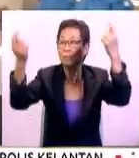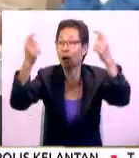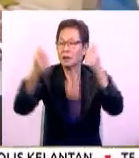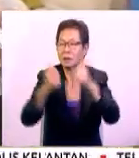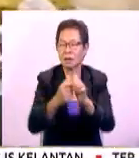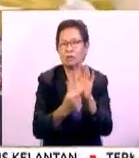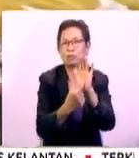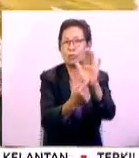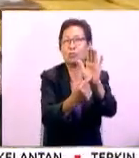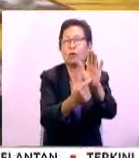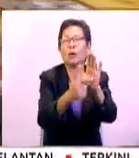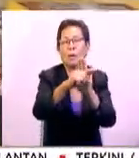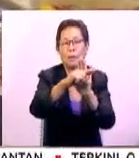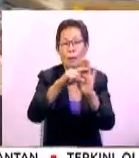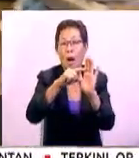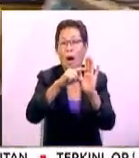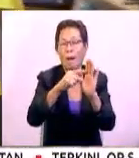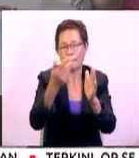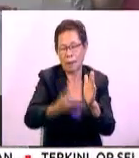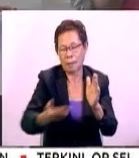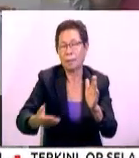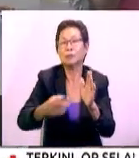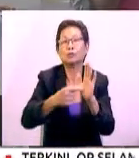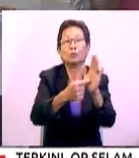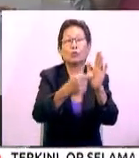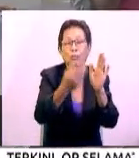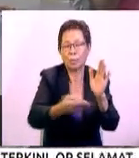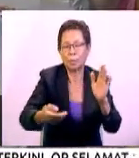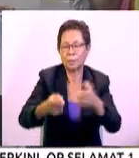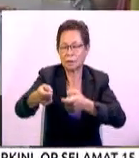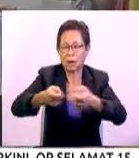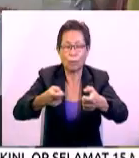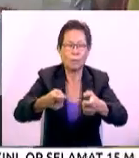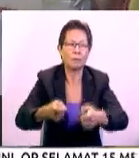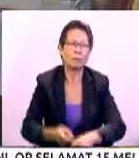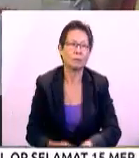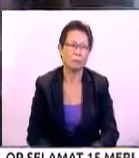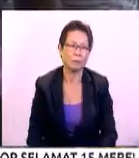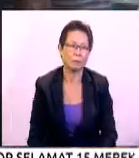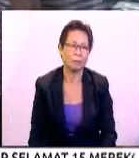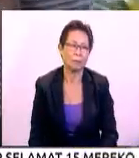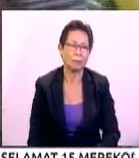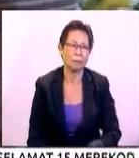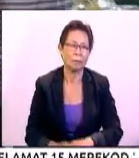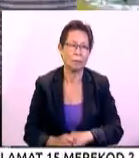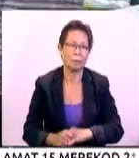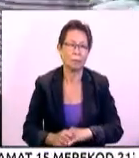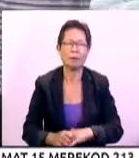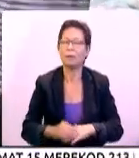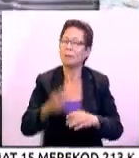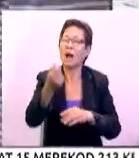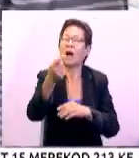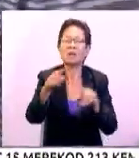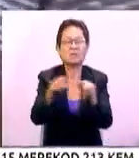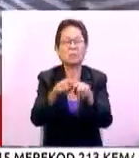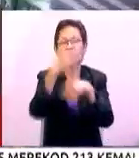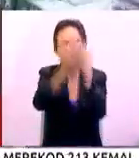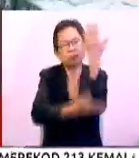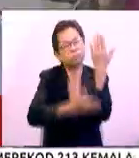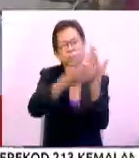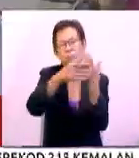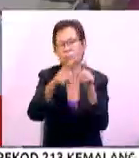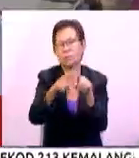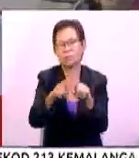dengan mempamerkan tanda harga barang terkawal. Ini harga kerajaan yang pertamaan, saya katakan harganya sama seluruh negara. Maknanya